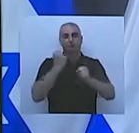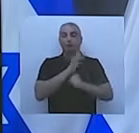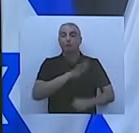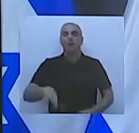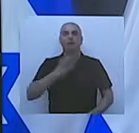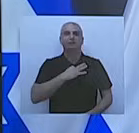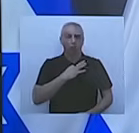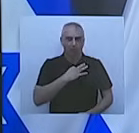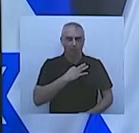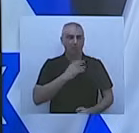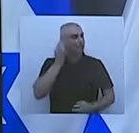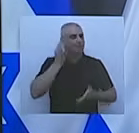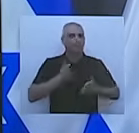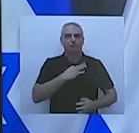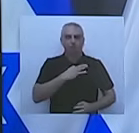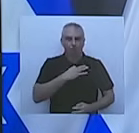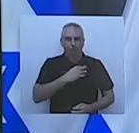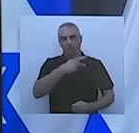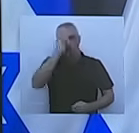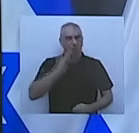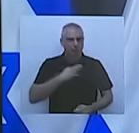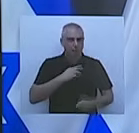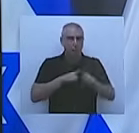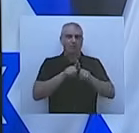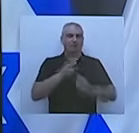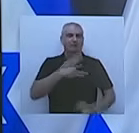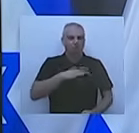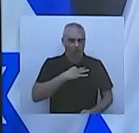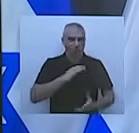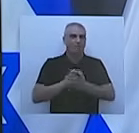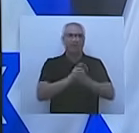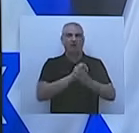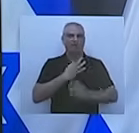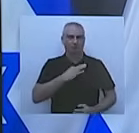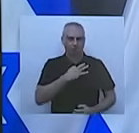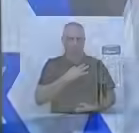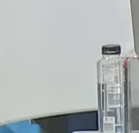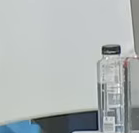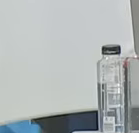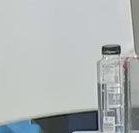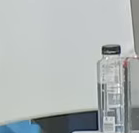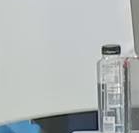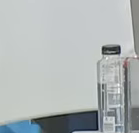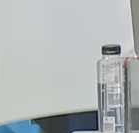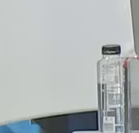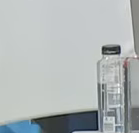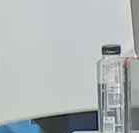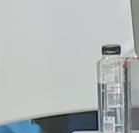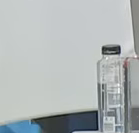înceta și această acțiune va înceta Este clar și în opinia dumneavoastră